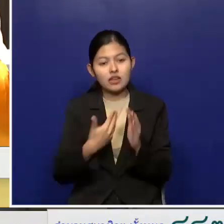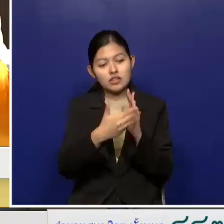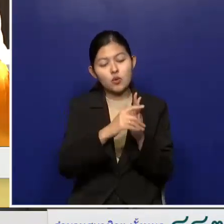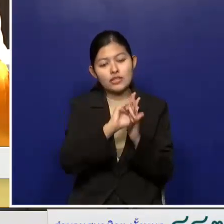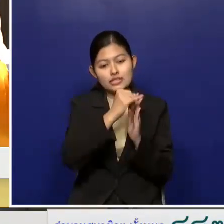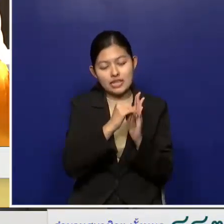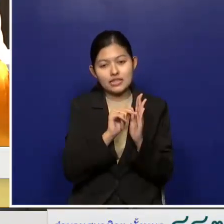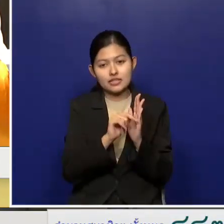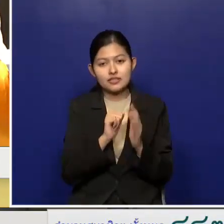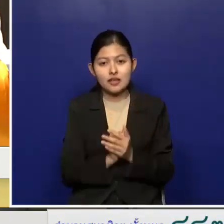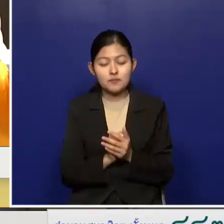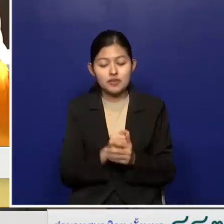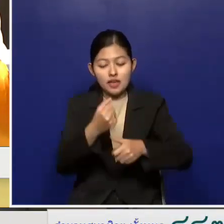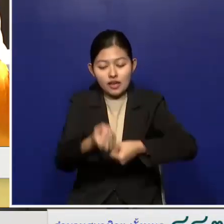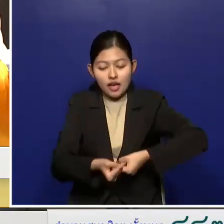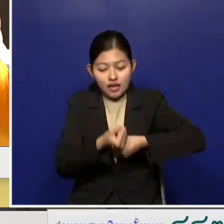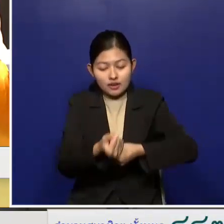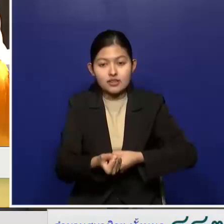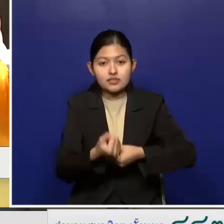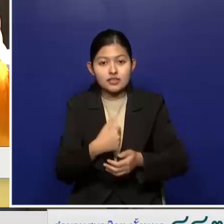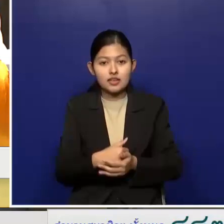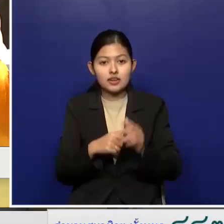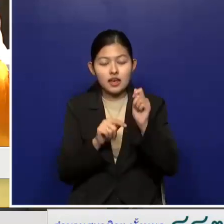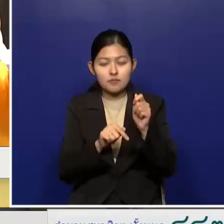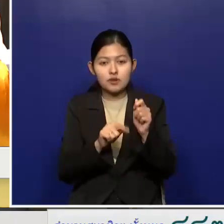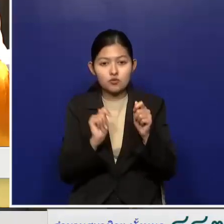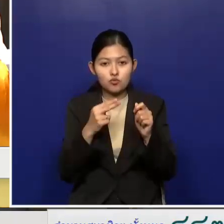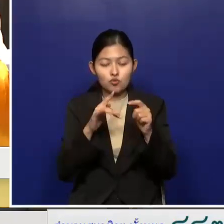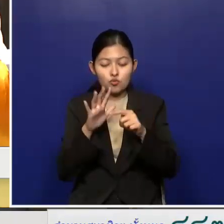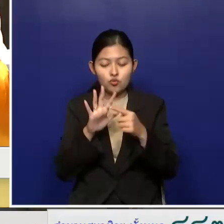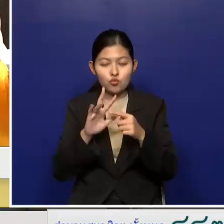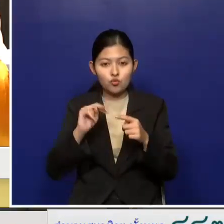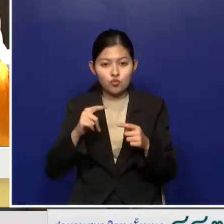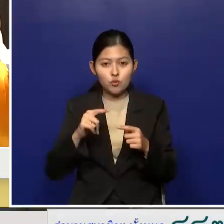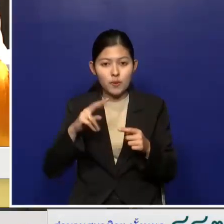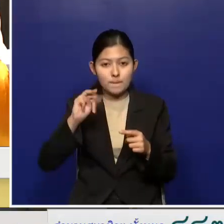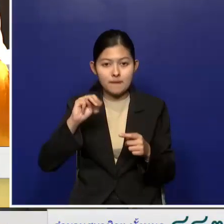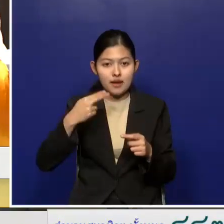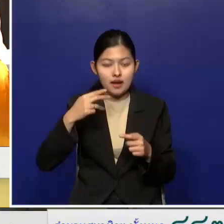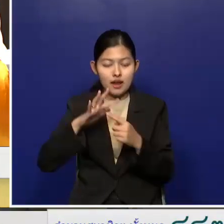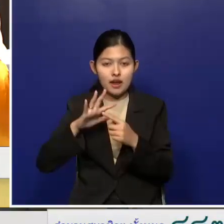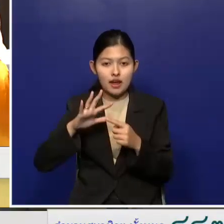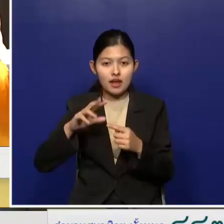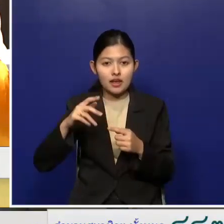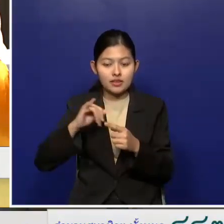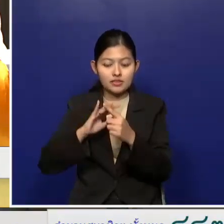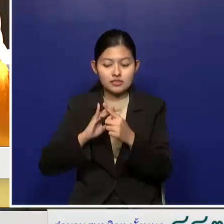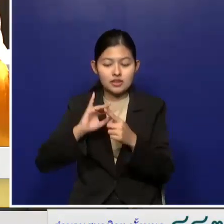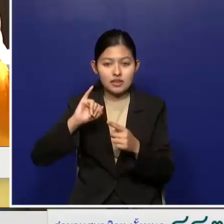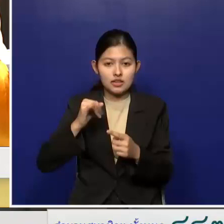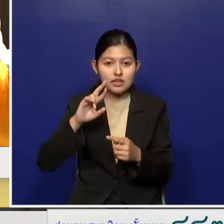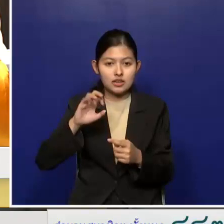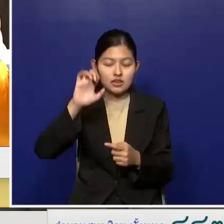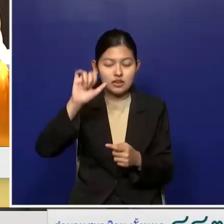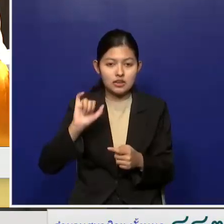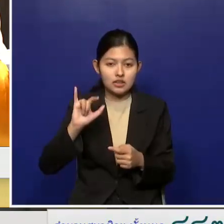การน้ำบาดาลเพื่อการเกษตรค่ะที่อำเภอทุ่งมหาเจริญตำบลทุ่งมหาเจริญอำเภอวังน้ำเย็น